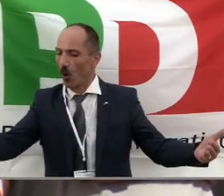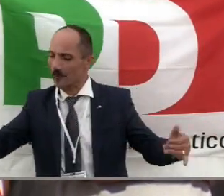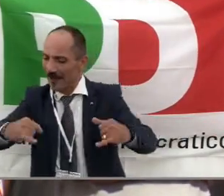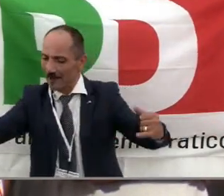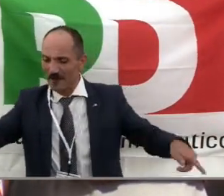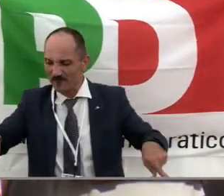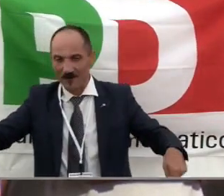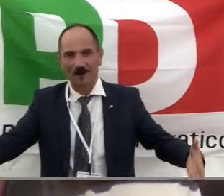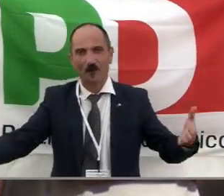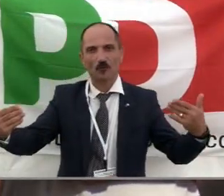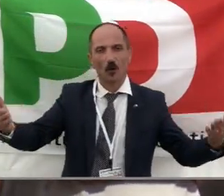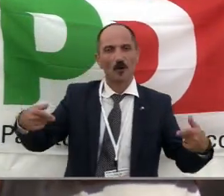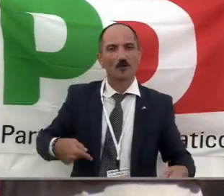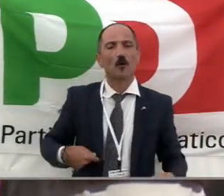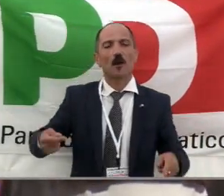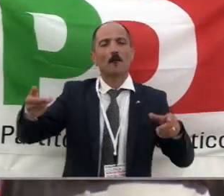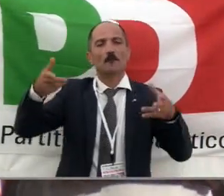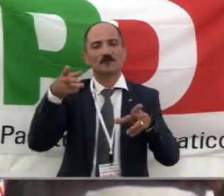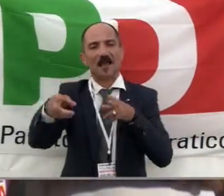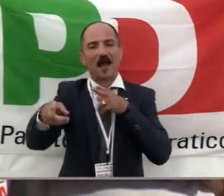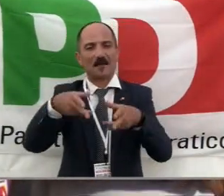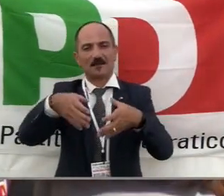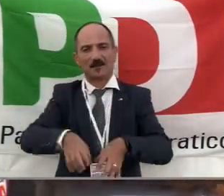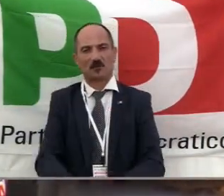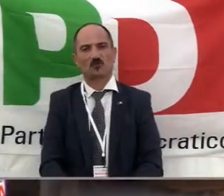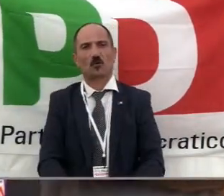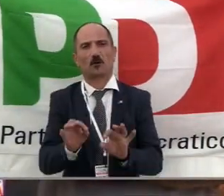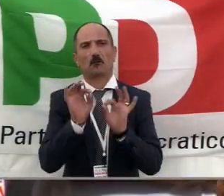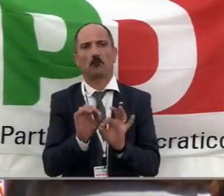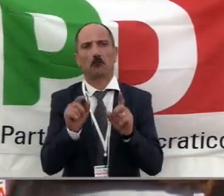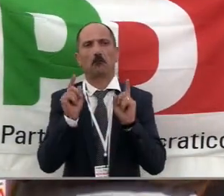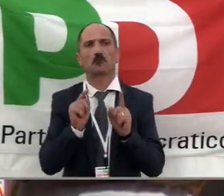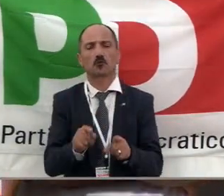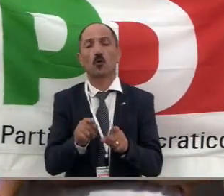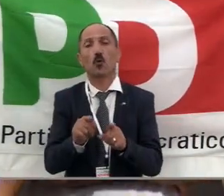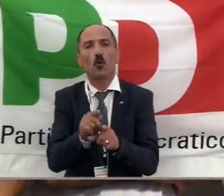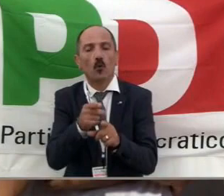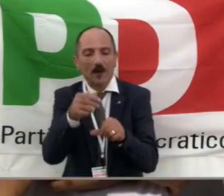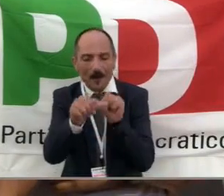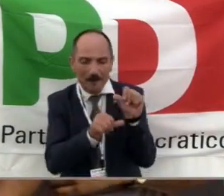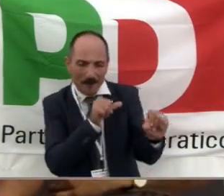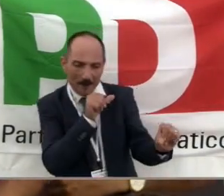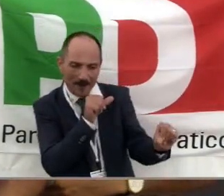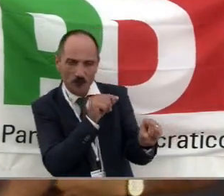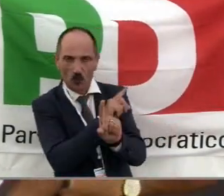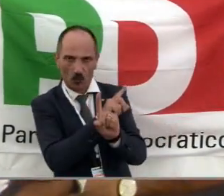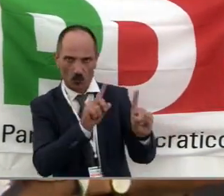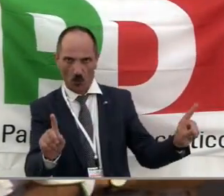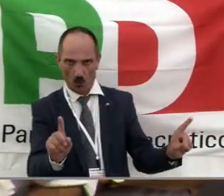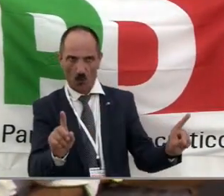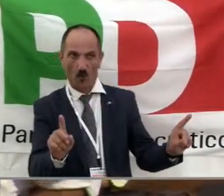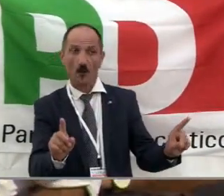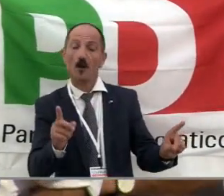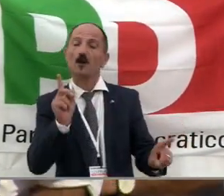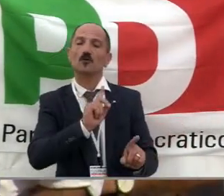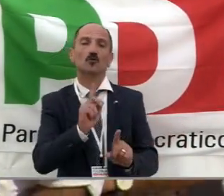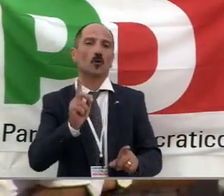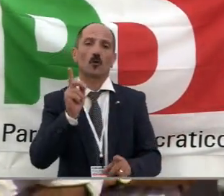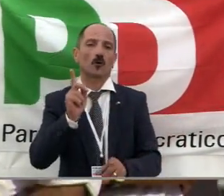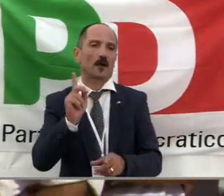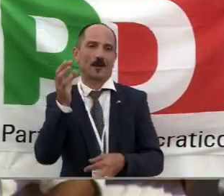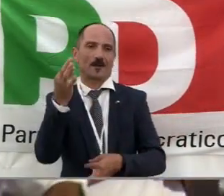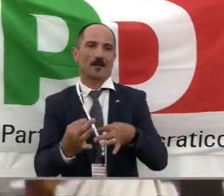le detrazioni, come abbiamo detto prima, tu non stai facendo cambiamento, stai facendo